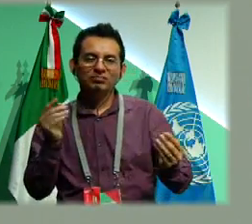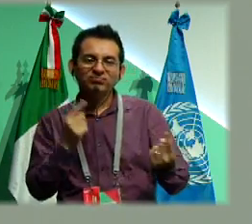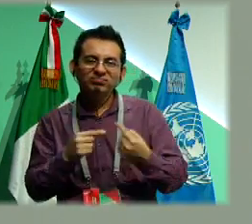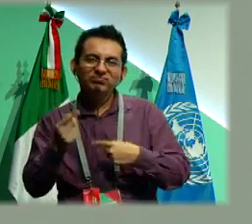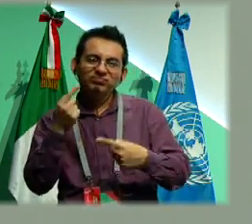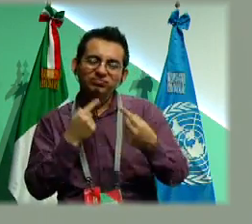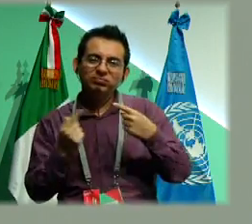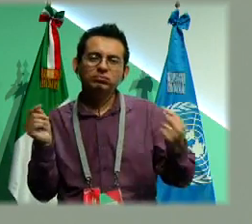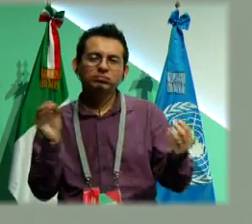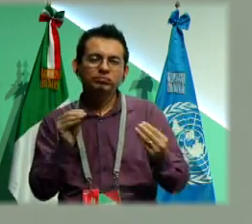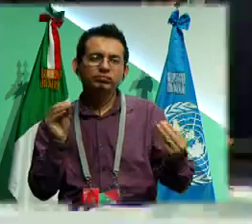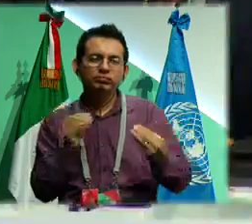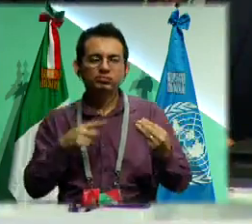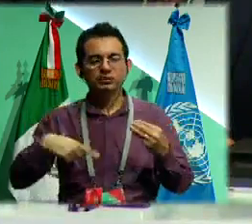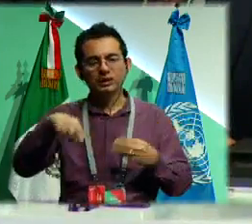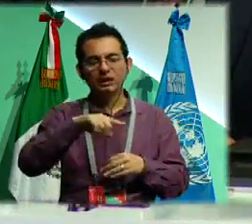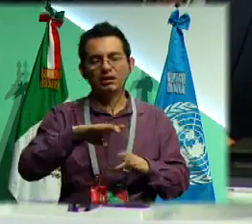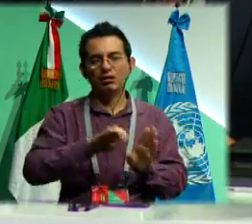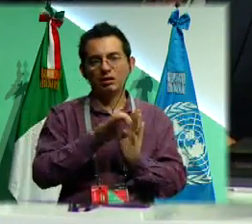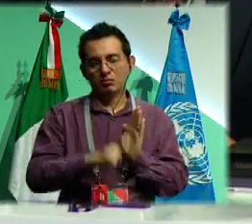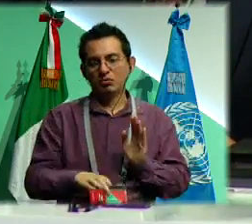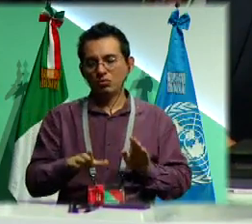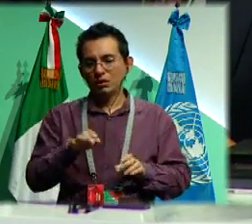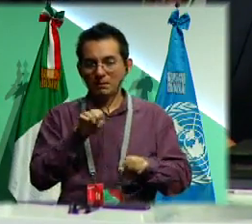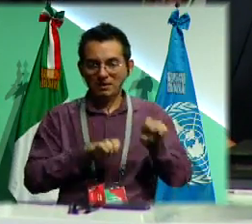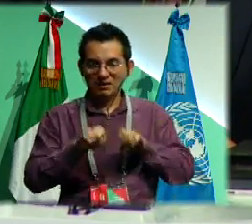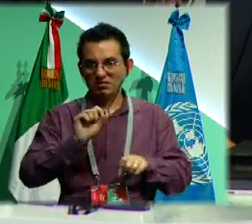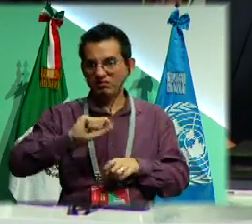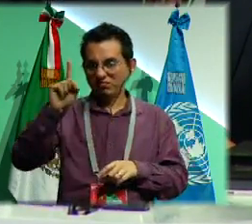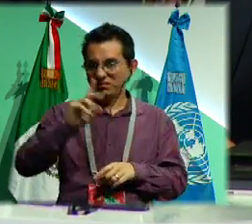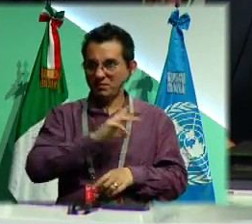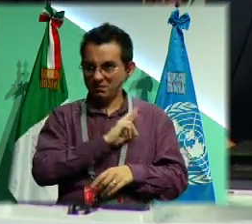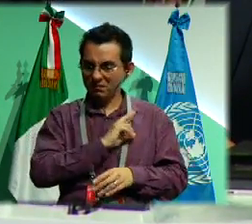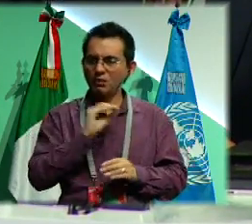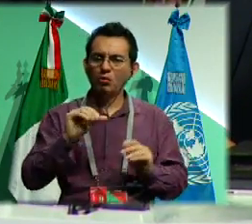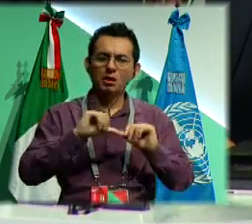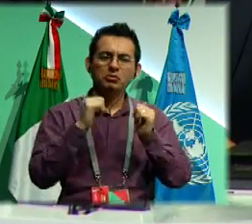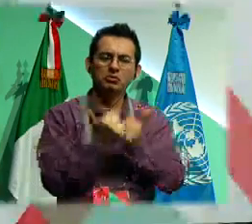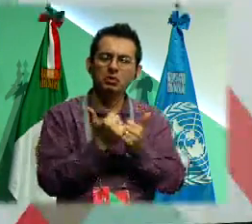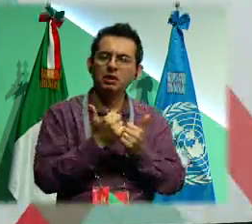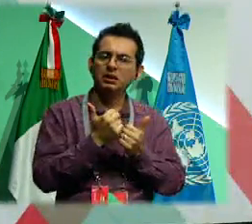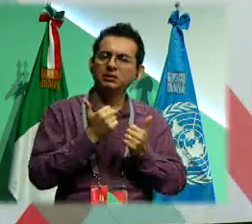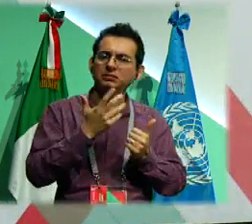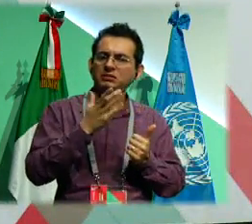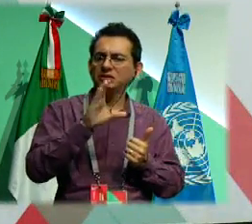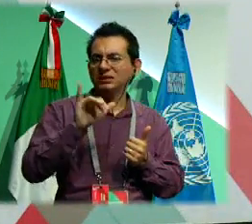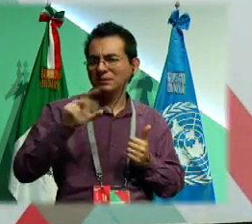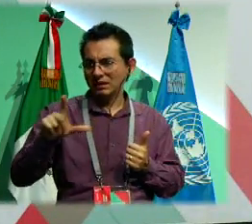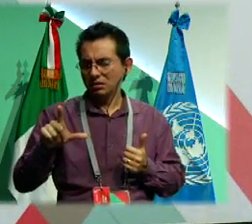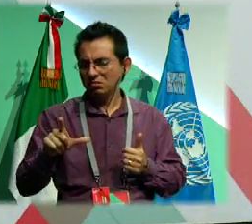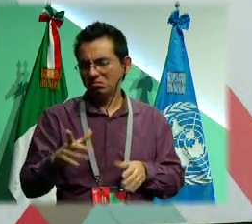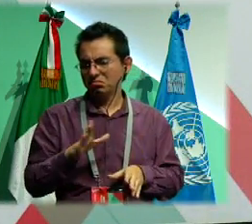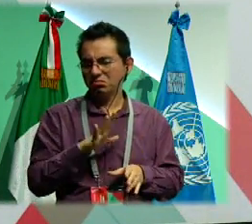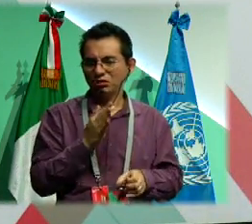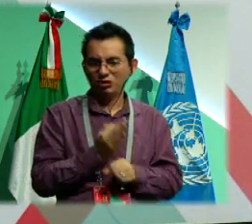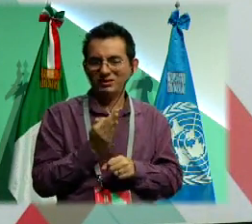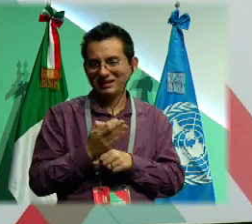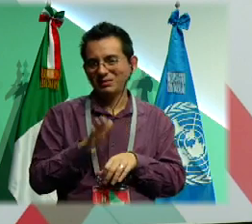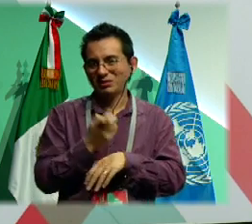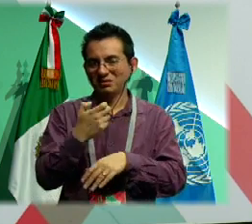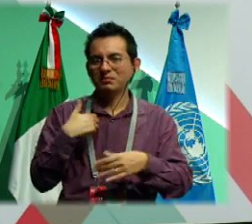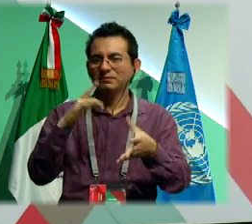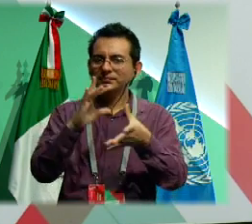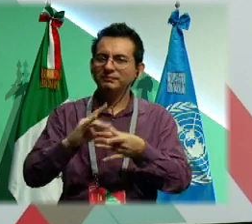la société civile sans compromettre les négociations. Donc, ce que je peux dire, c'est